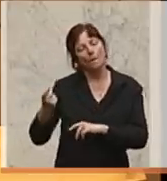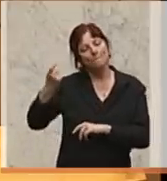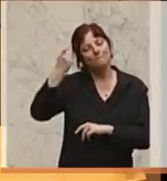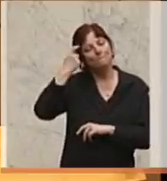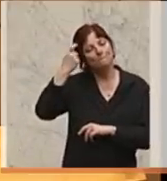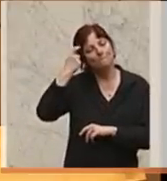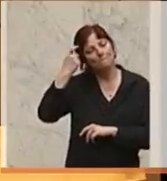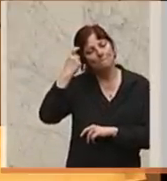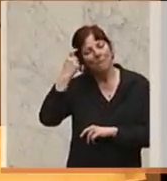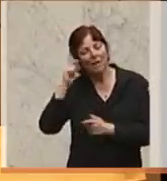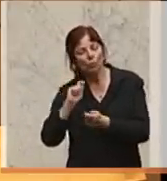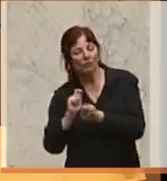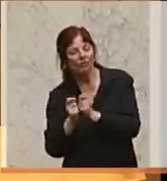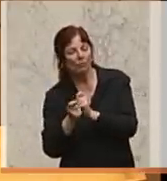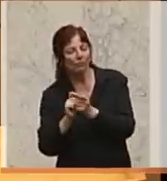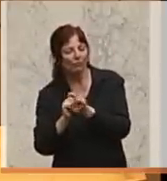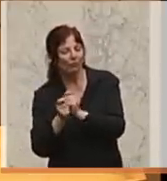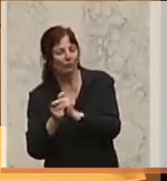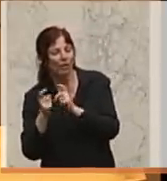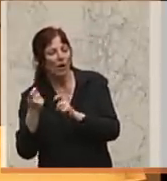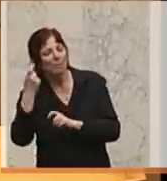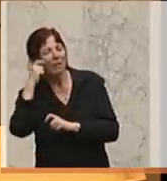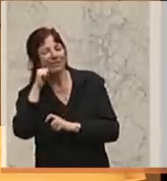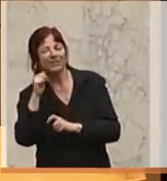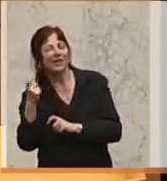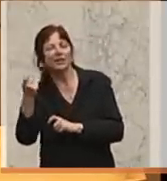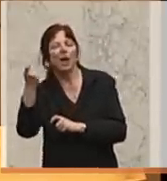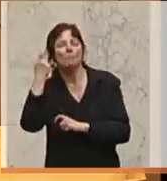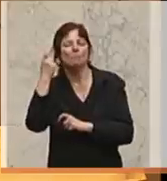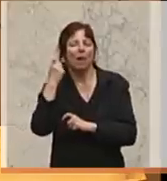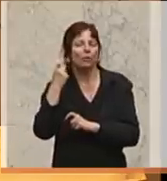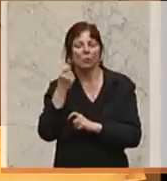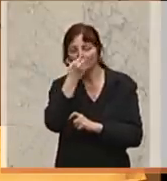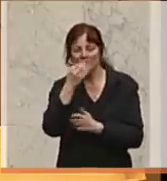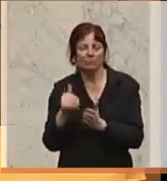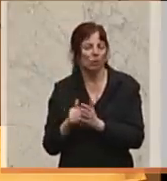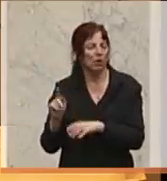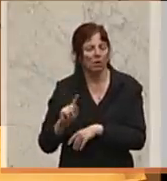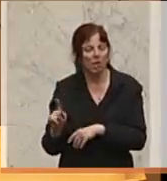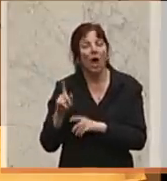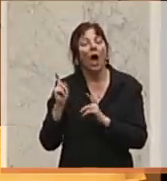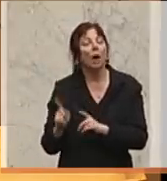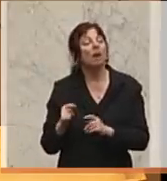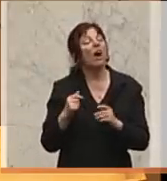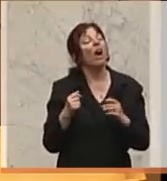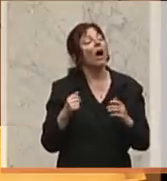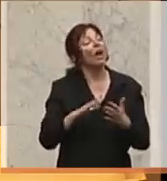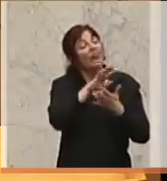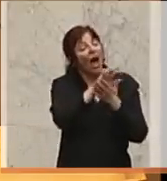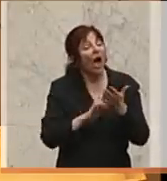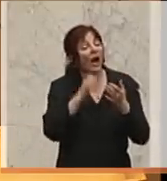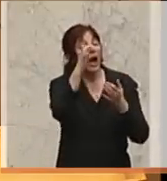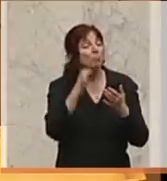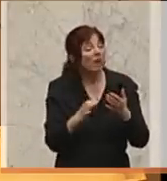in irgendeiner Form zu drehen, zur Richtung, ich spreche noch gar nicht vom Meinungskauf, oder ist es so, dass es diese Rabatte in Wirklichkeit nicht gibt,